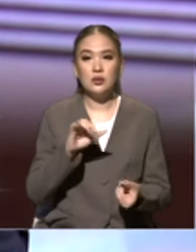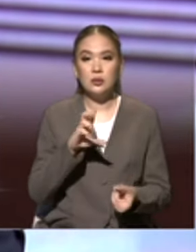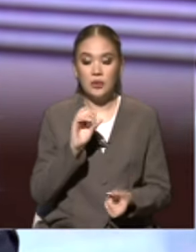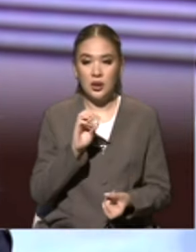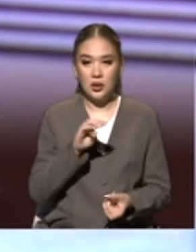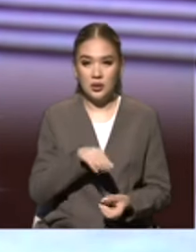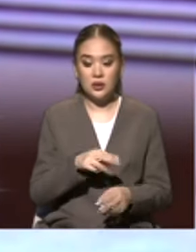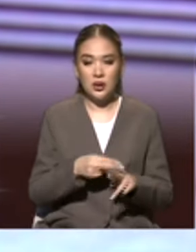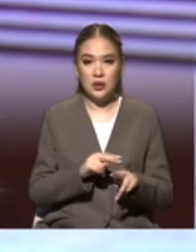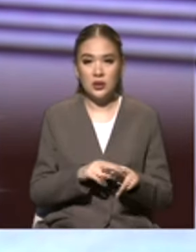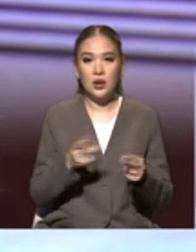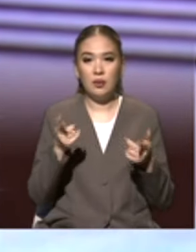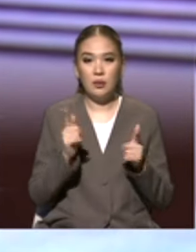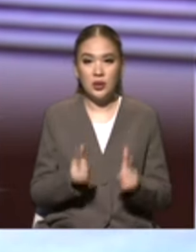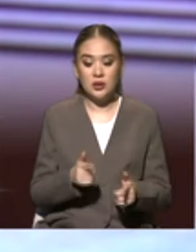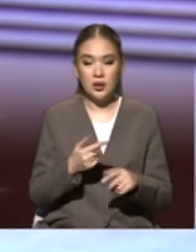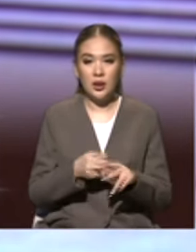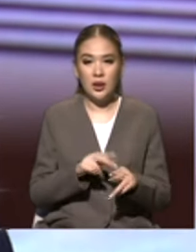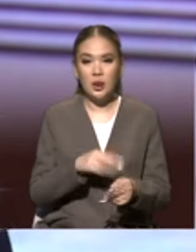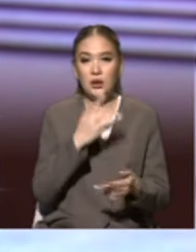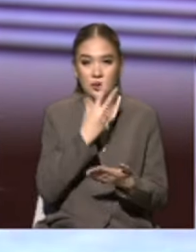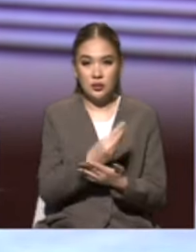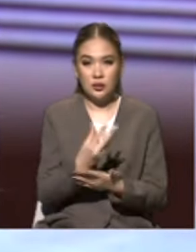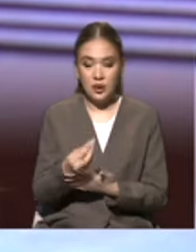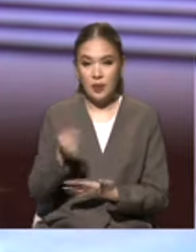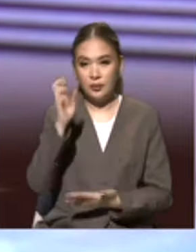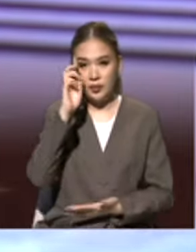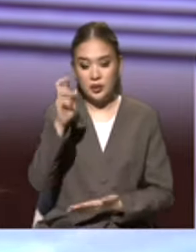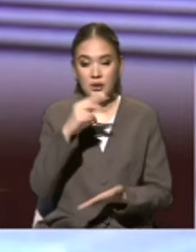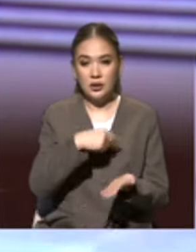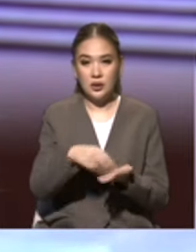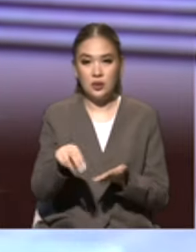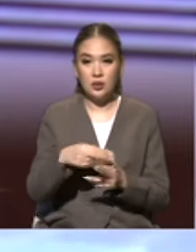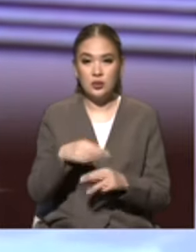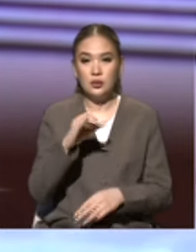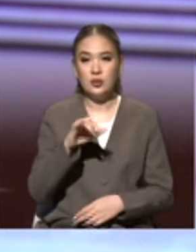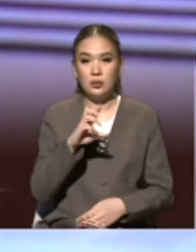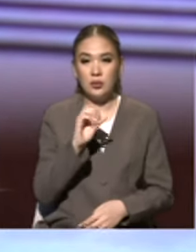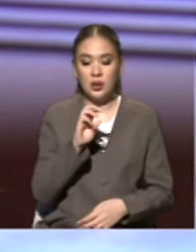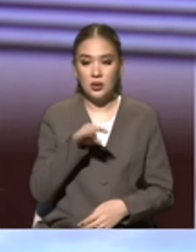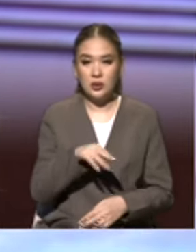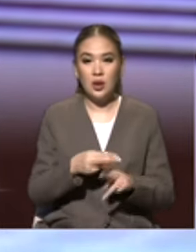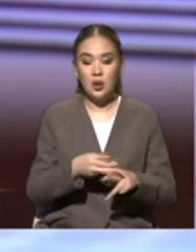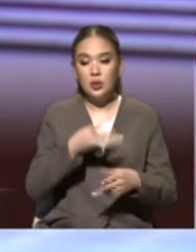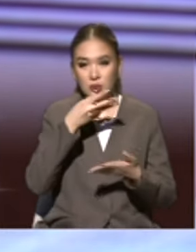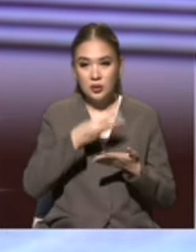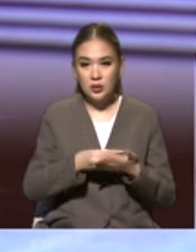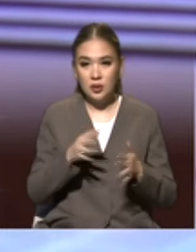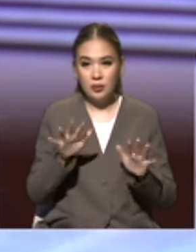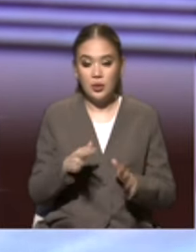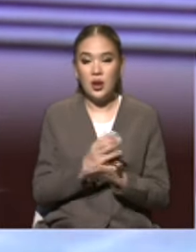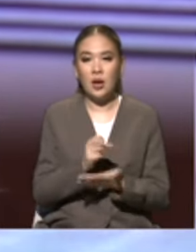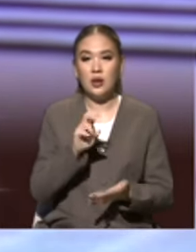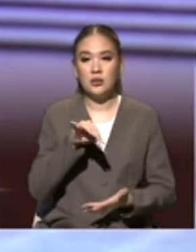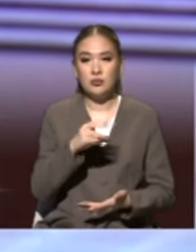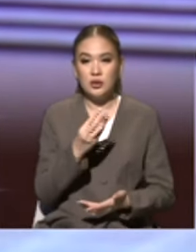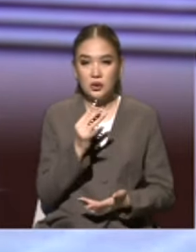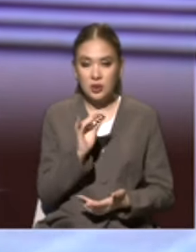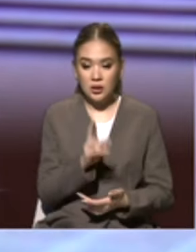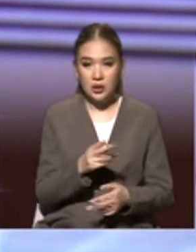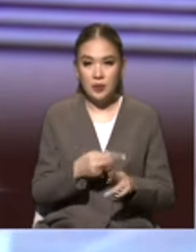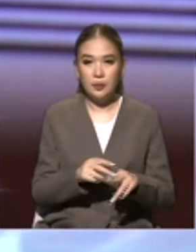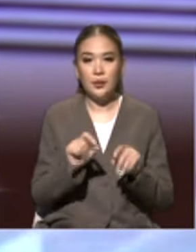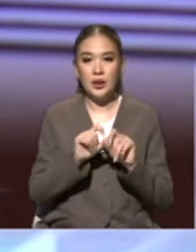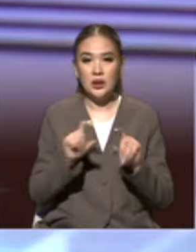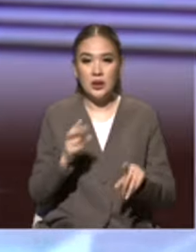субъектілерінің мақсаттары әрқилы. Яғни мемлекеттік сатып алу субъектілері, олар мемлекеттік органдар, олар әкімшіліктер, олар мектептер.